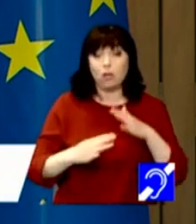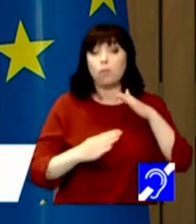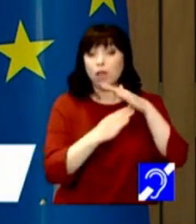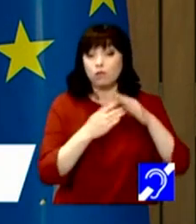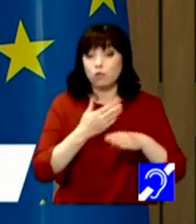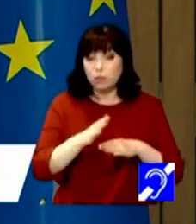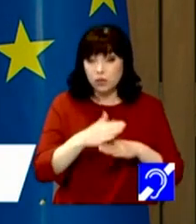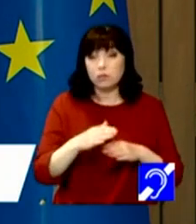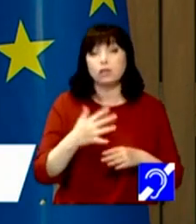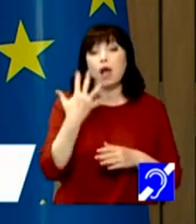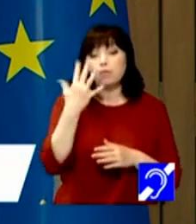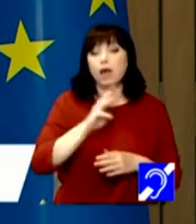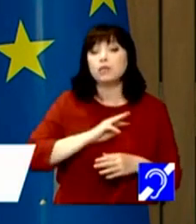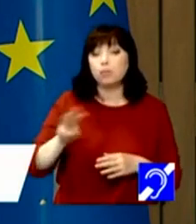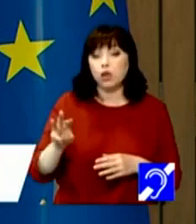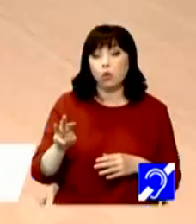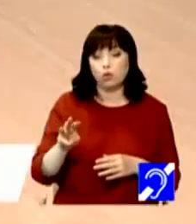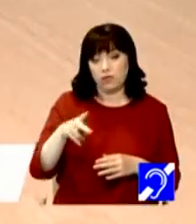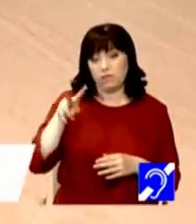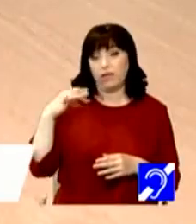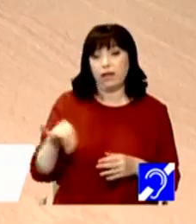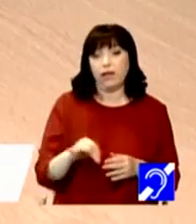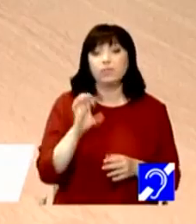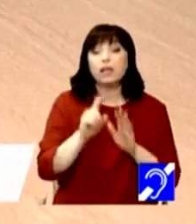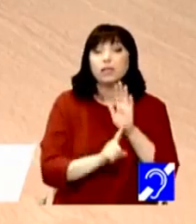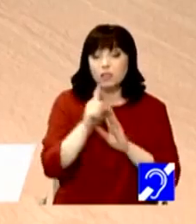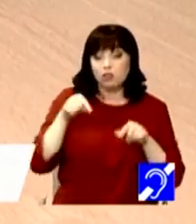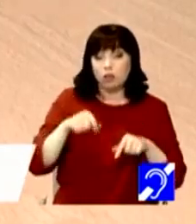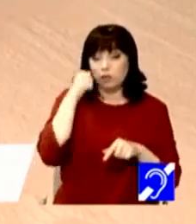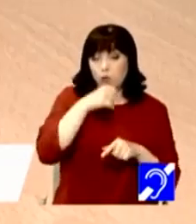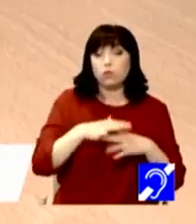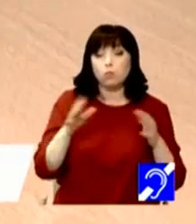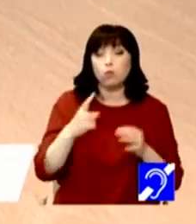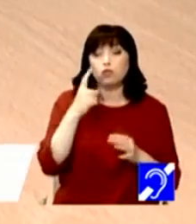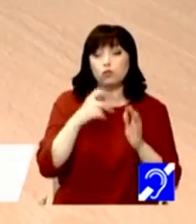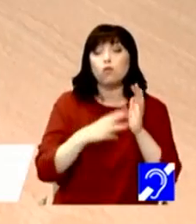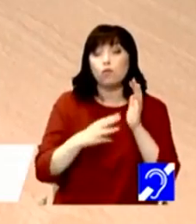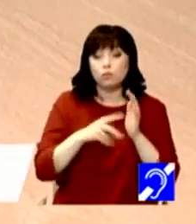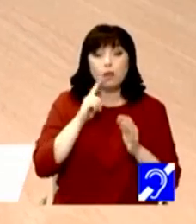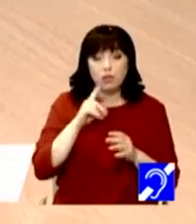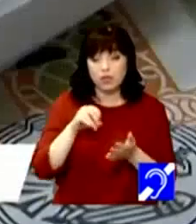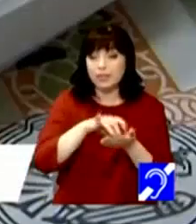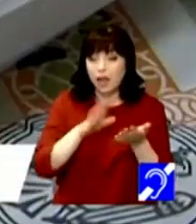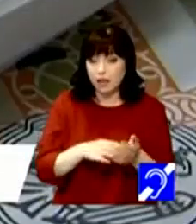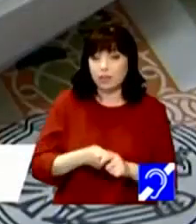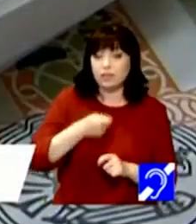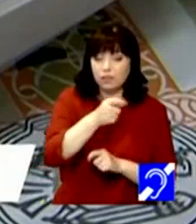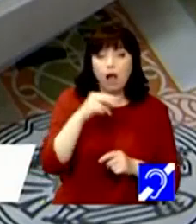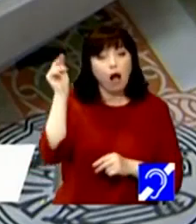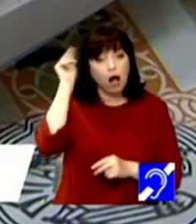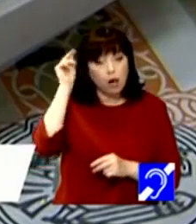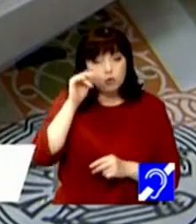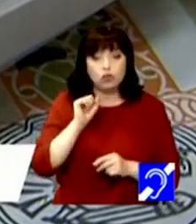al creditului este de circa 5 milioane de lei. De la începutul acestui an, peste 180 de tineri s-au înregistrat pentru instruire,